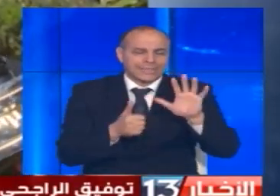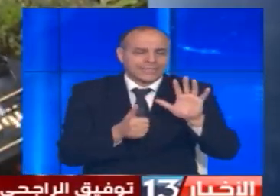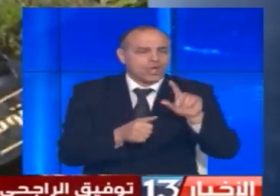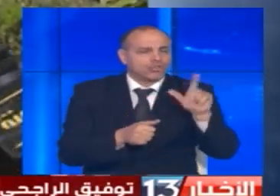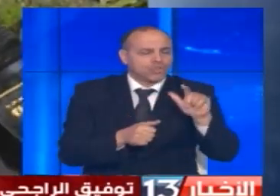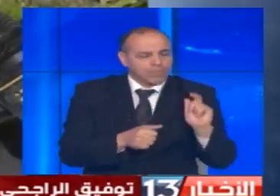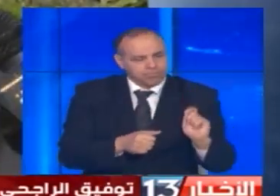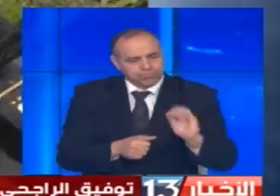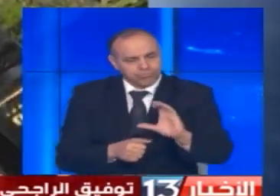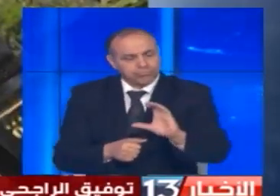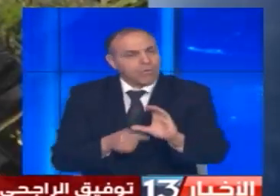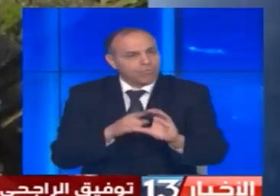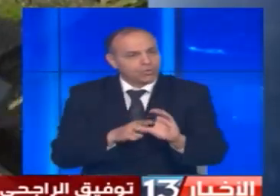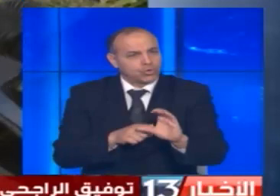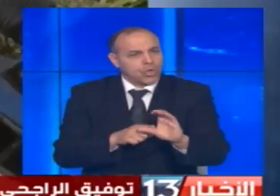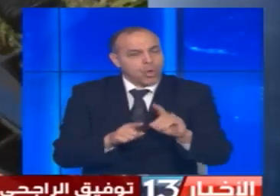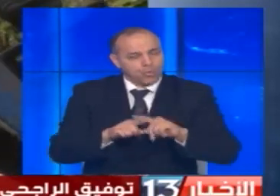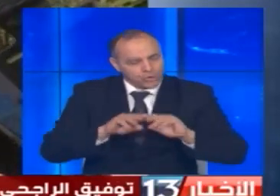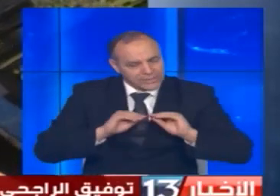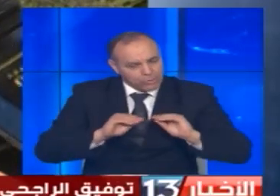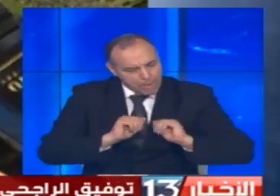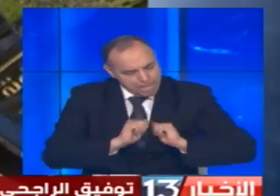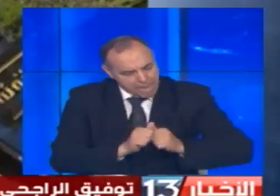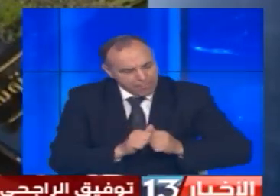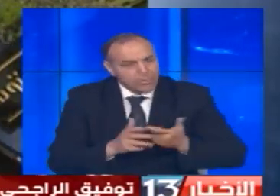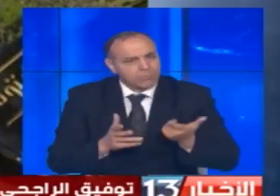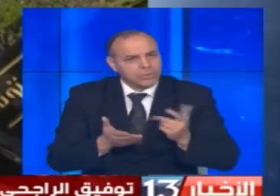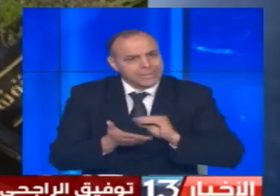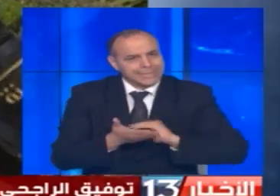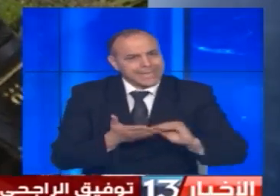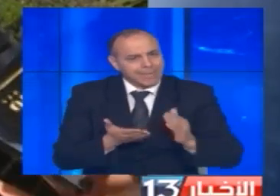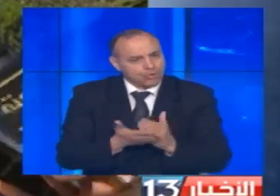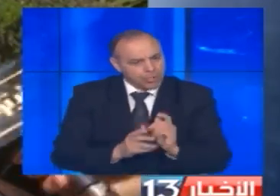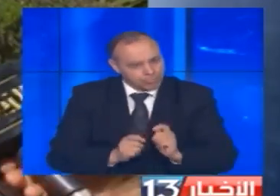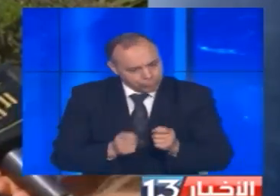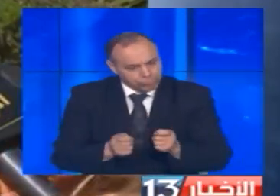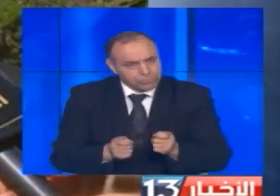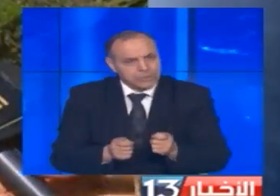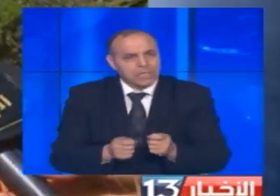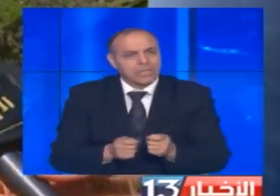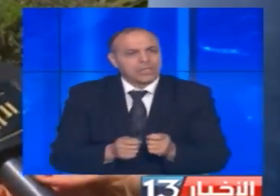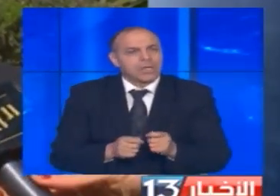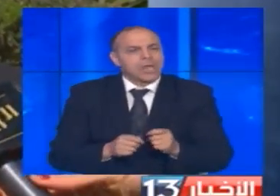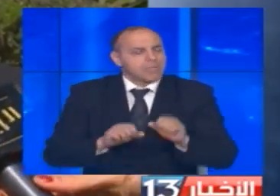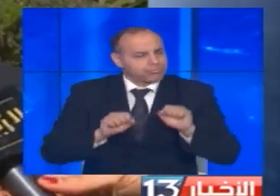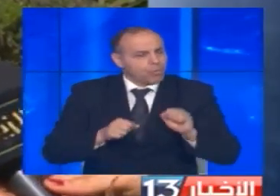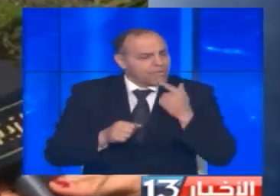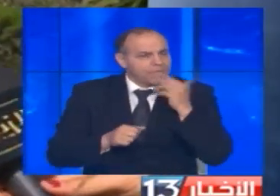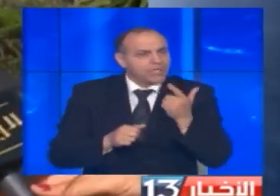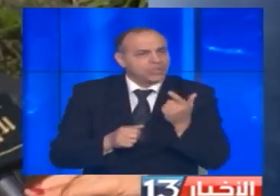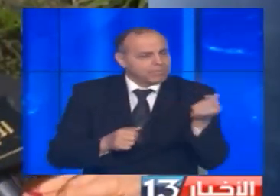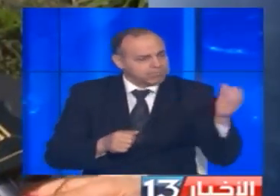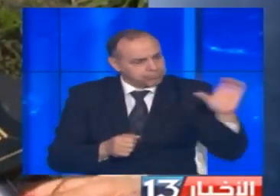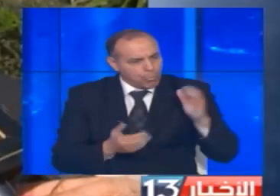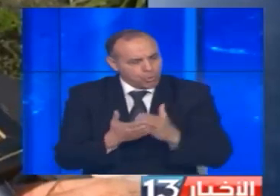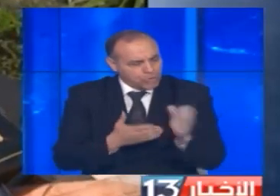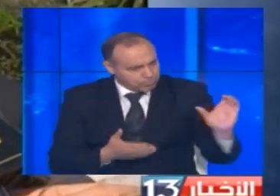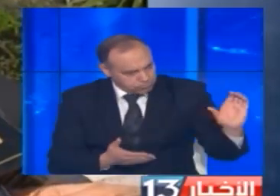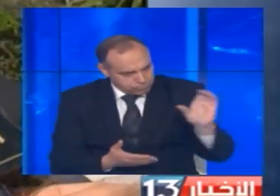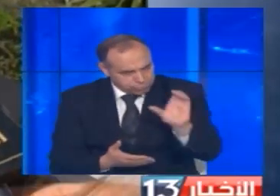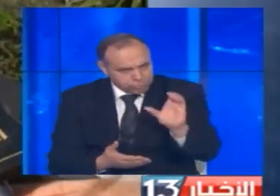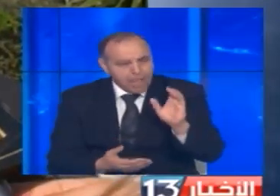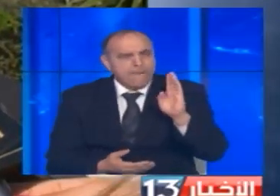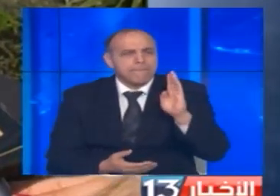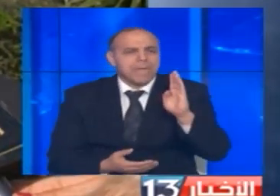الوقت نعطيه تكوين مرافقة في التكوين لإدارة المشاريع، ومرافقة كيف في تمويل المشاريع عن طريق